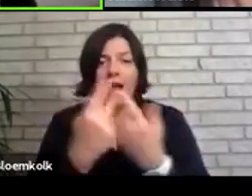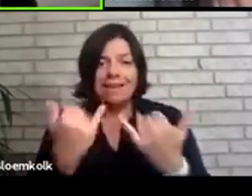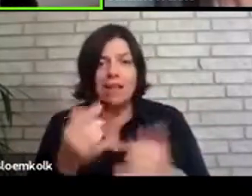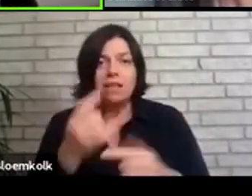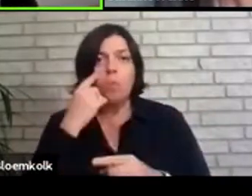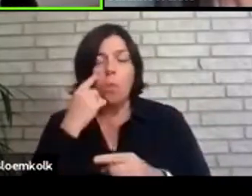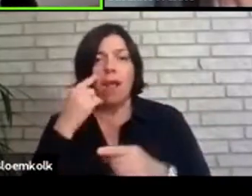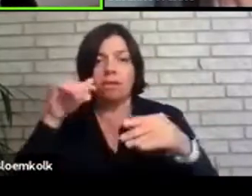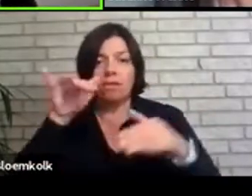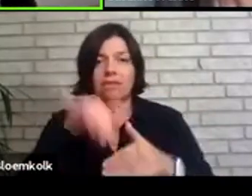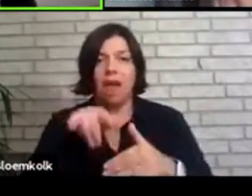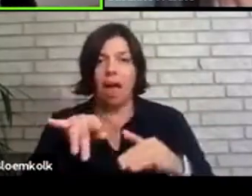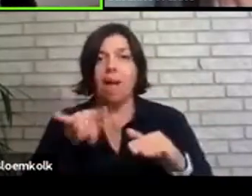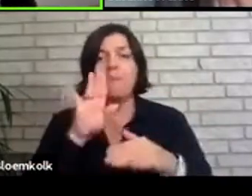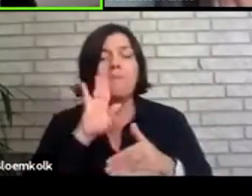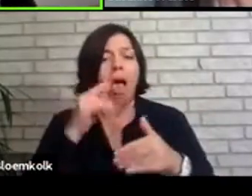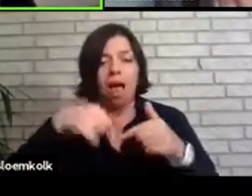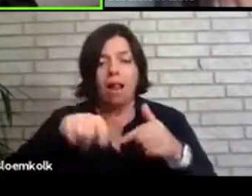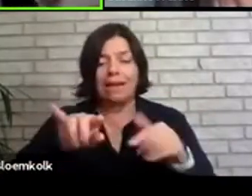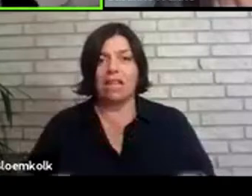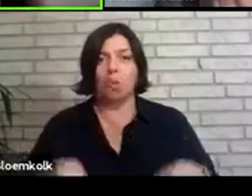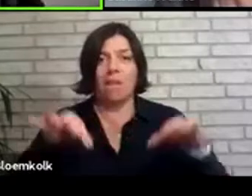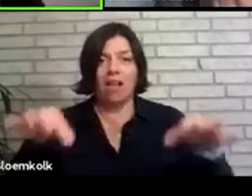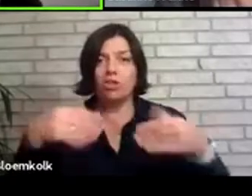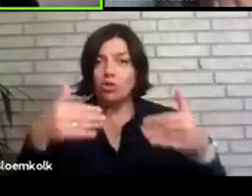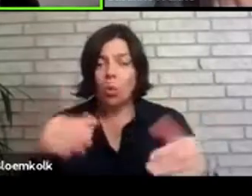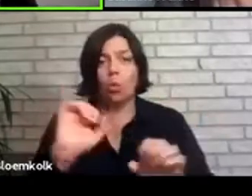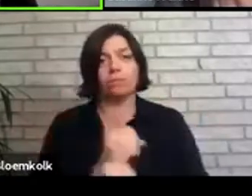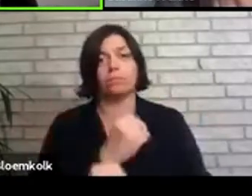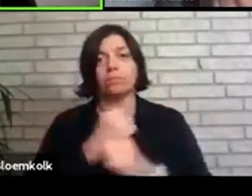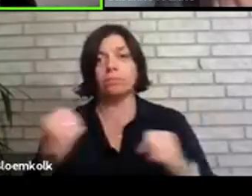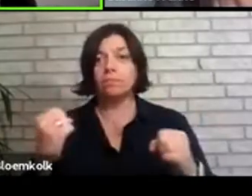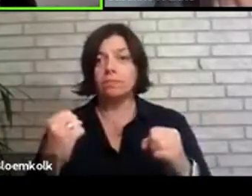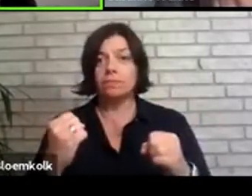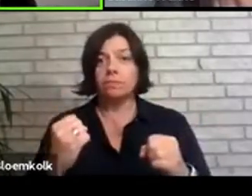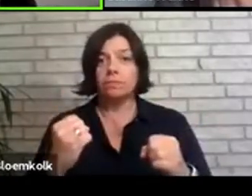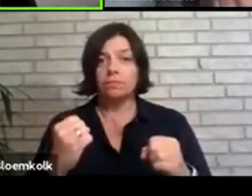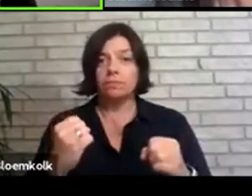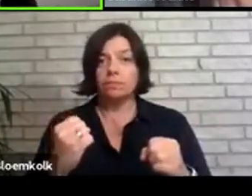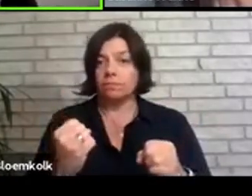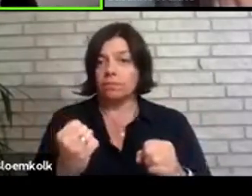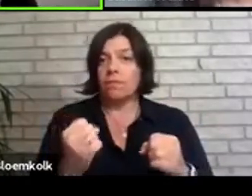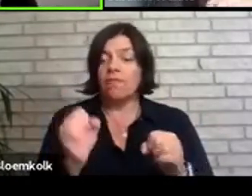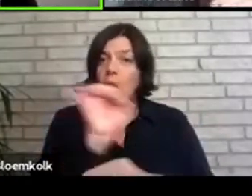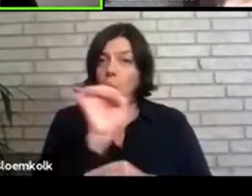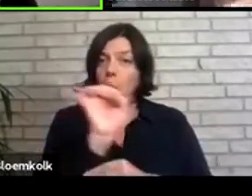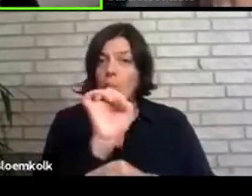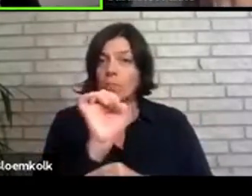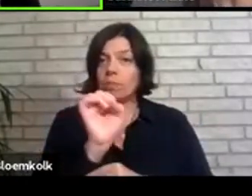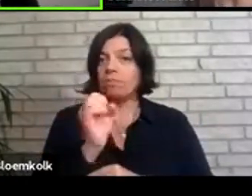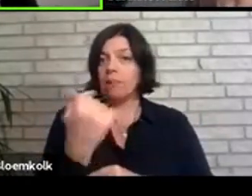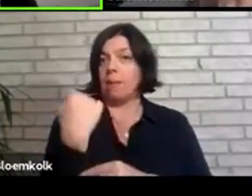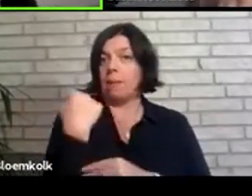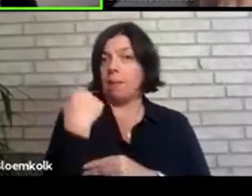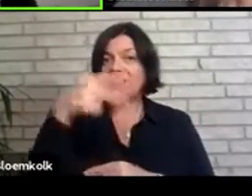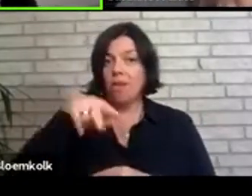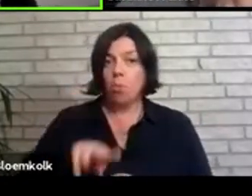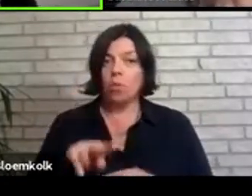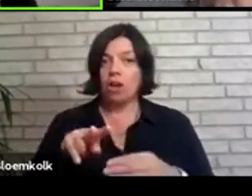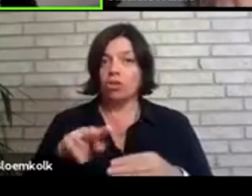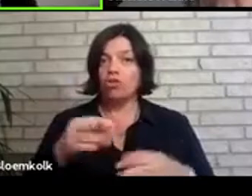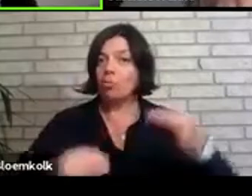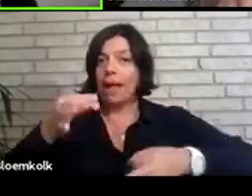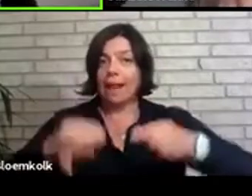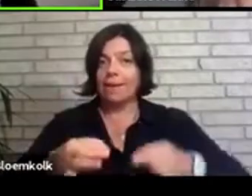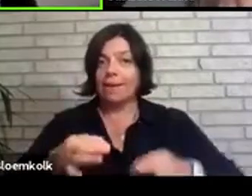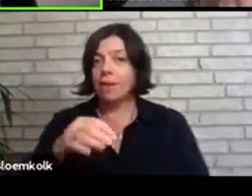werden, wenn sozusagen jetzt mal 2 Monate gar keine Spiele stattfinden könnten. Und das ist, glaube